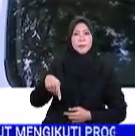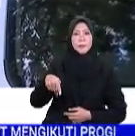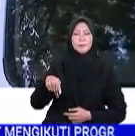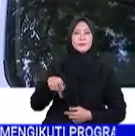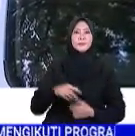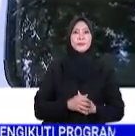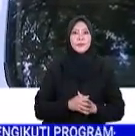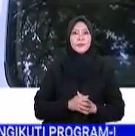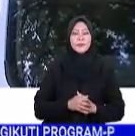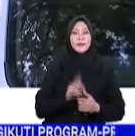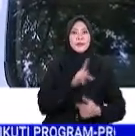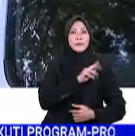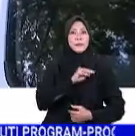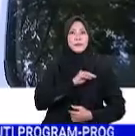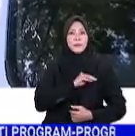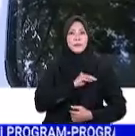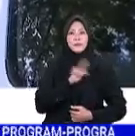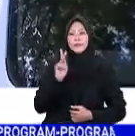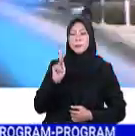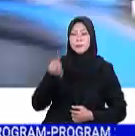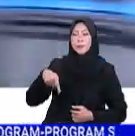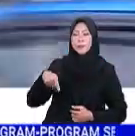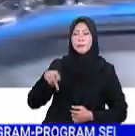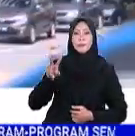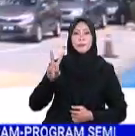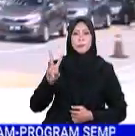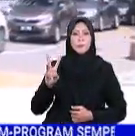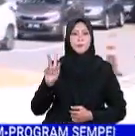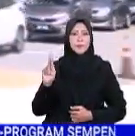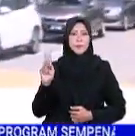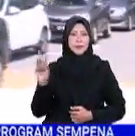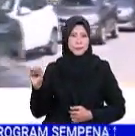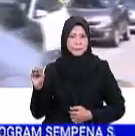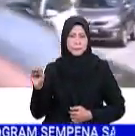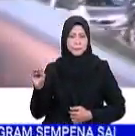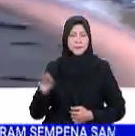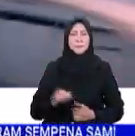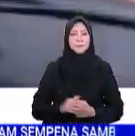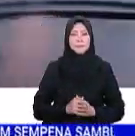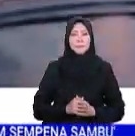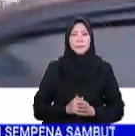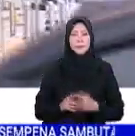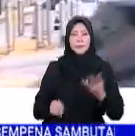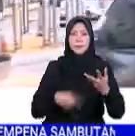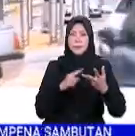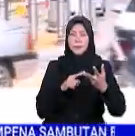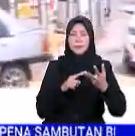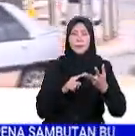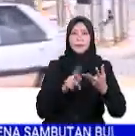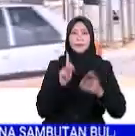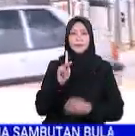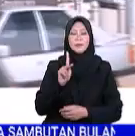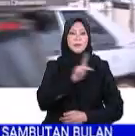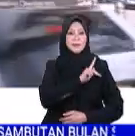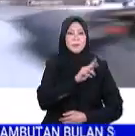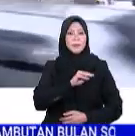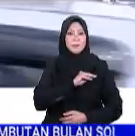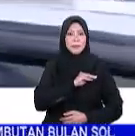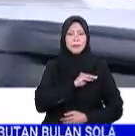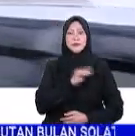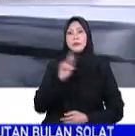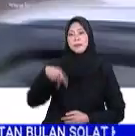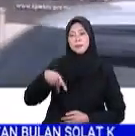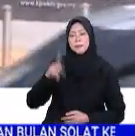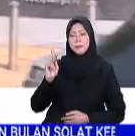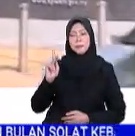KWP, Kementerian Pembangunan Wanita, Keluarga dan Masyarakat KPWKM, Kementerian Pembangunan Luar Bandar